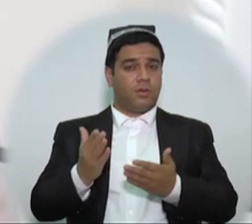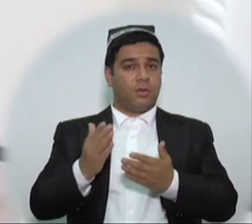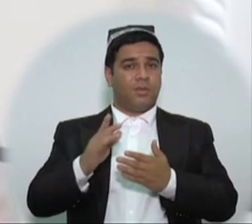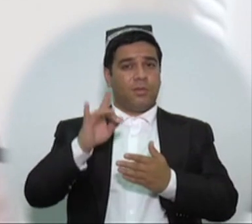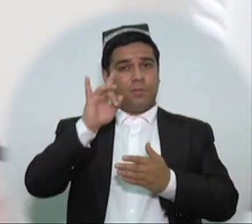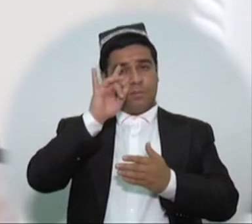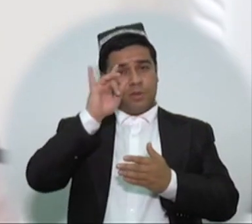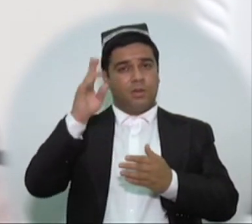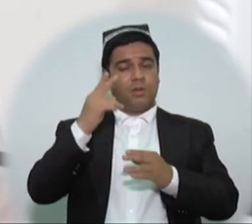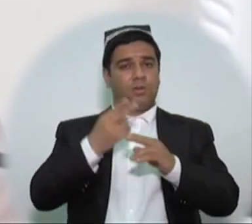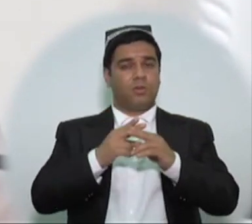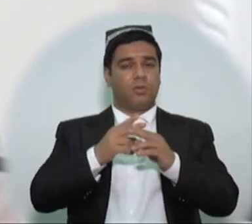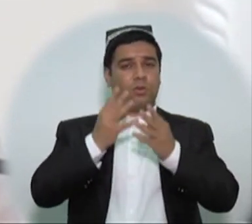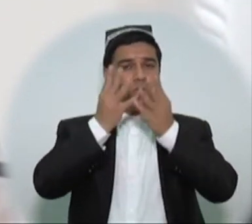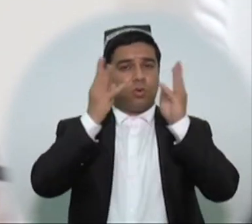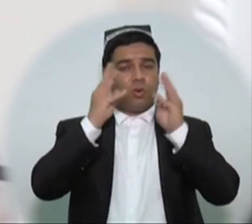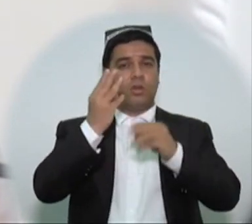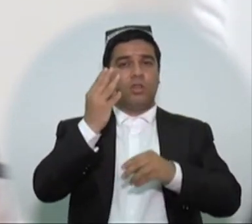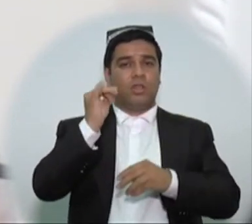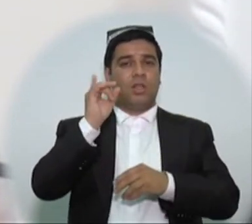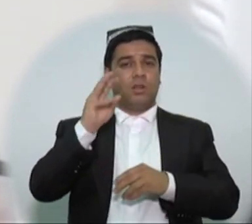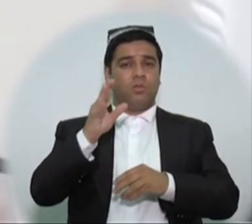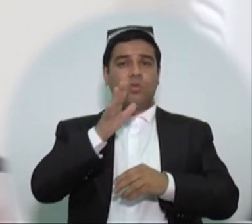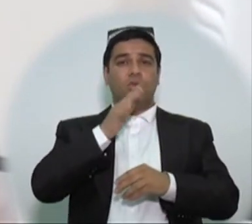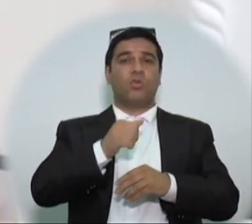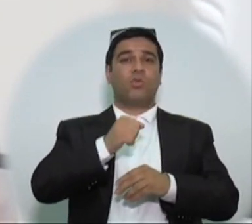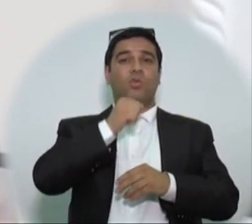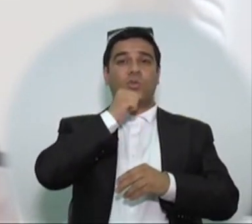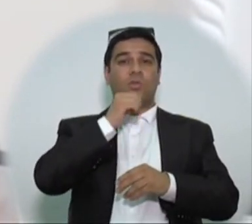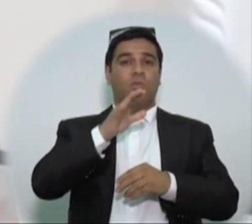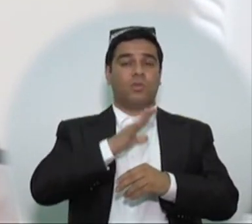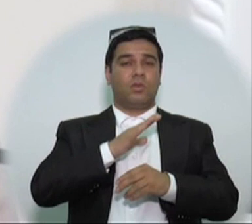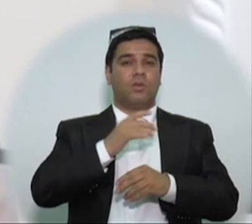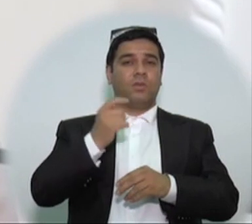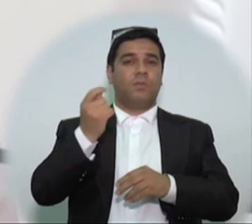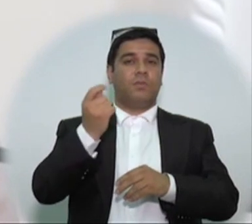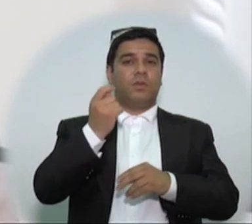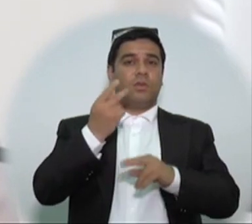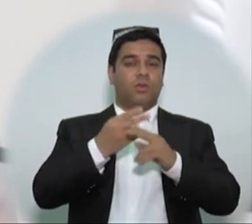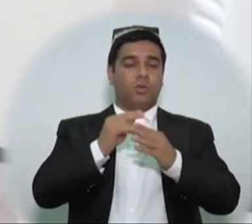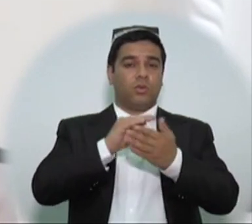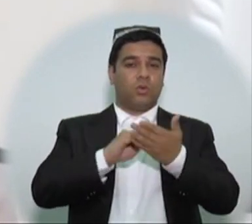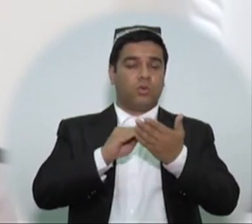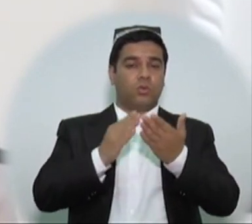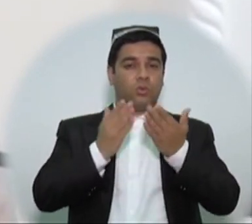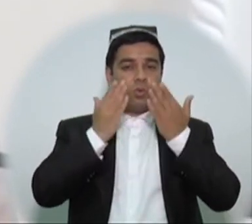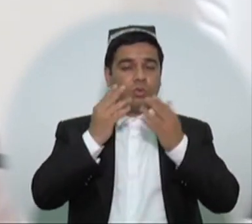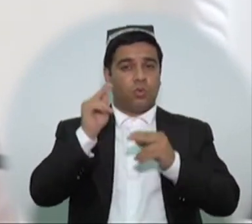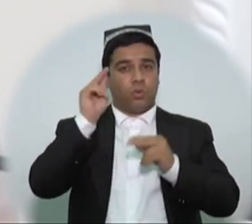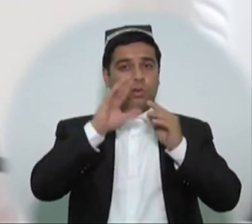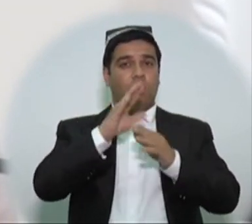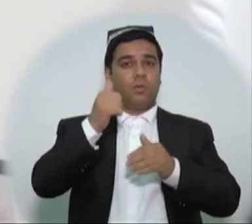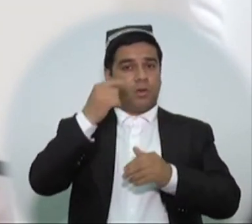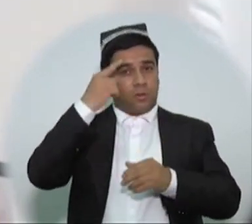Mashhur qirol Sharn yoshi katta bo'lib qolganda bir oz yozish o'qishni o'rgangani